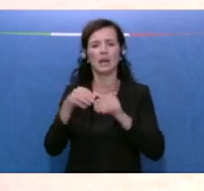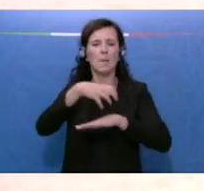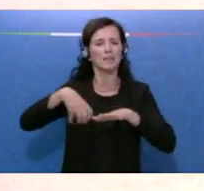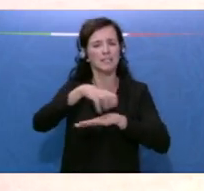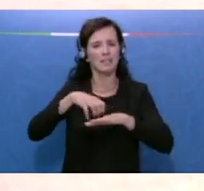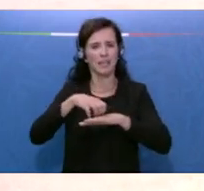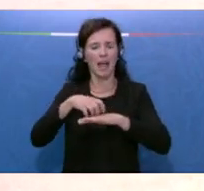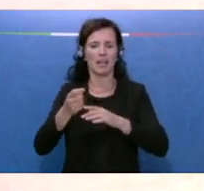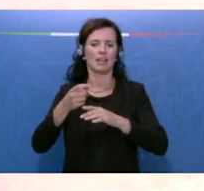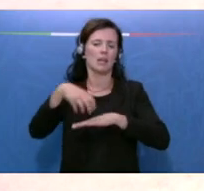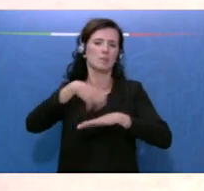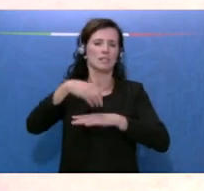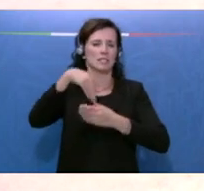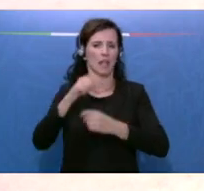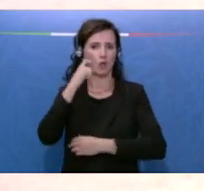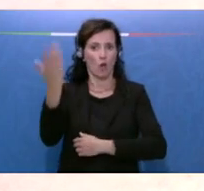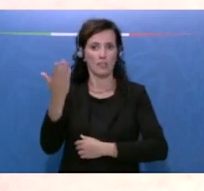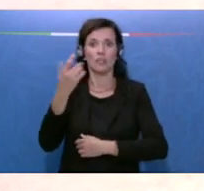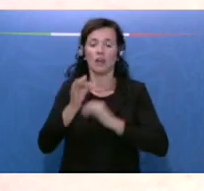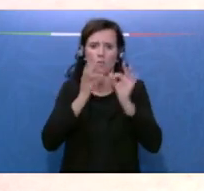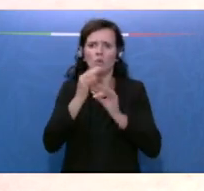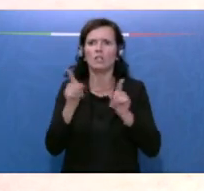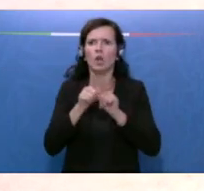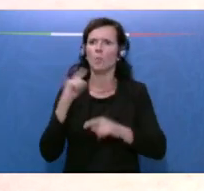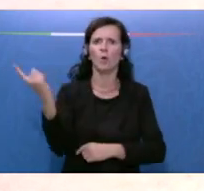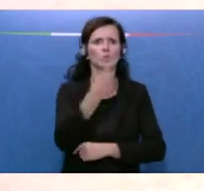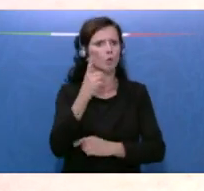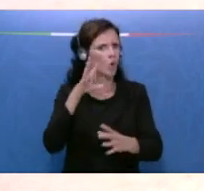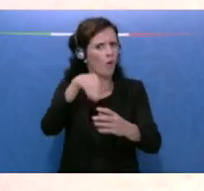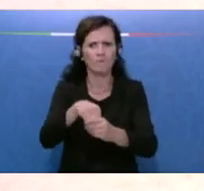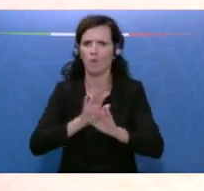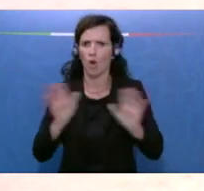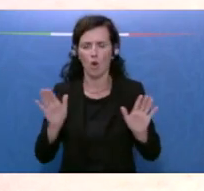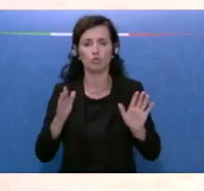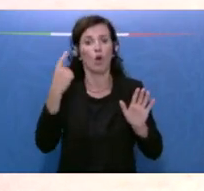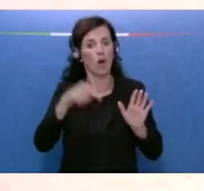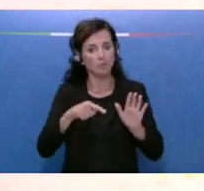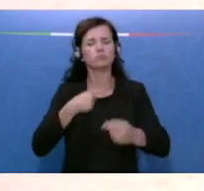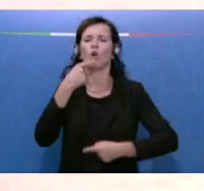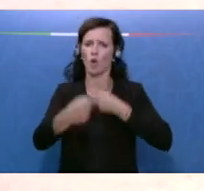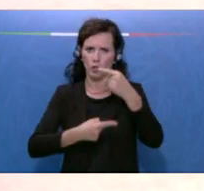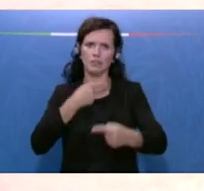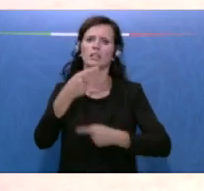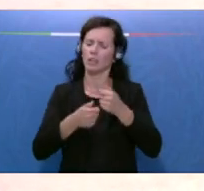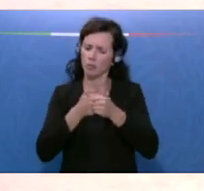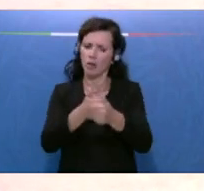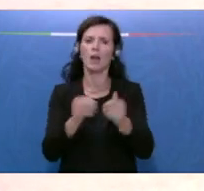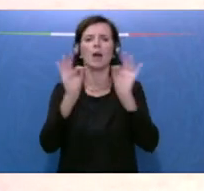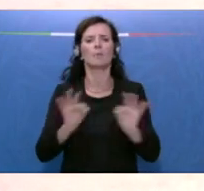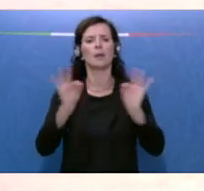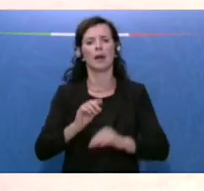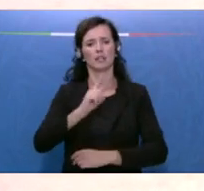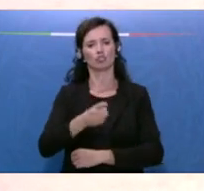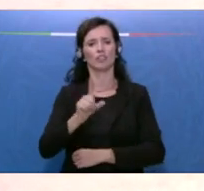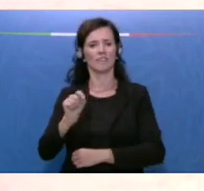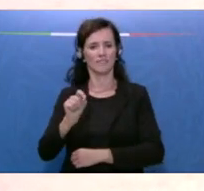coinvolgimento è stato continuo durante tutto questo periodo e continuerà sul per la preparazione del g20 sanità